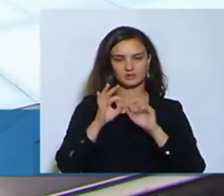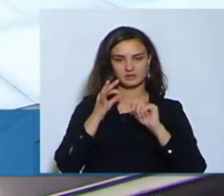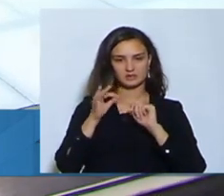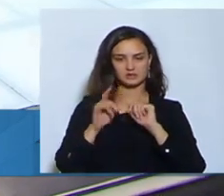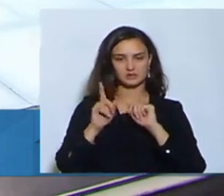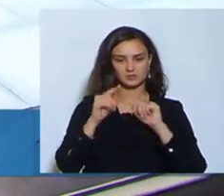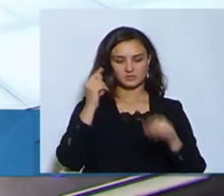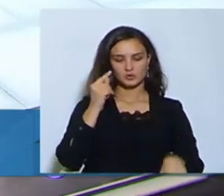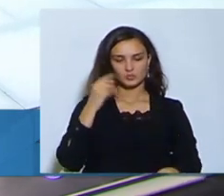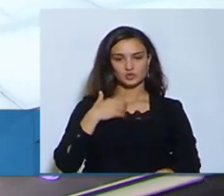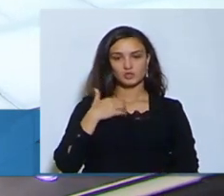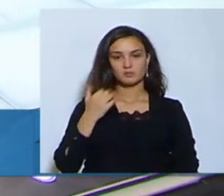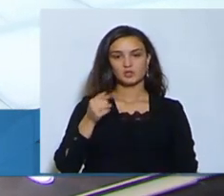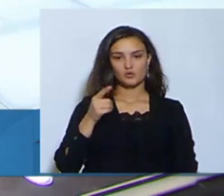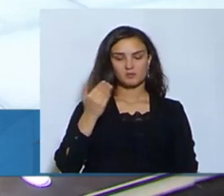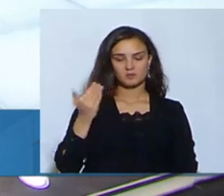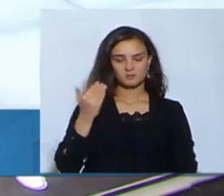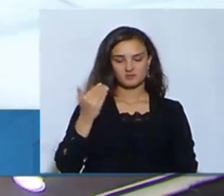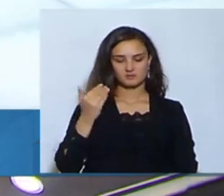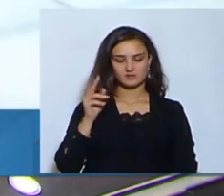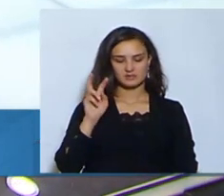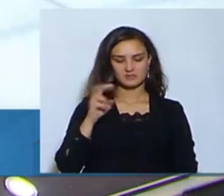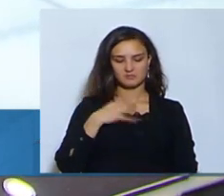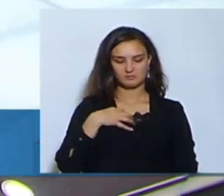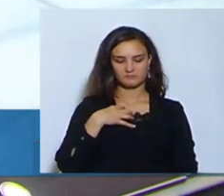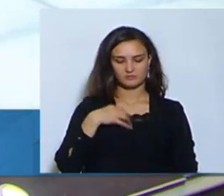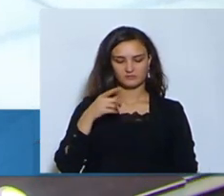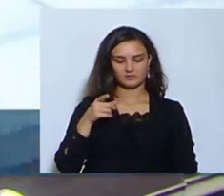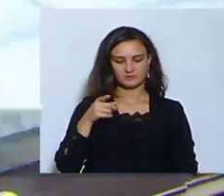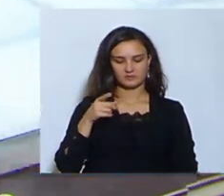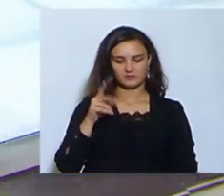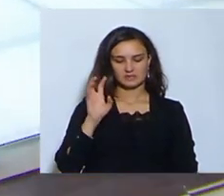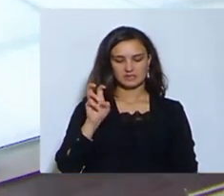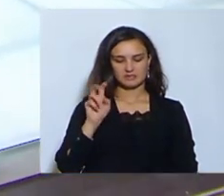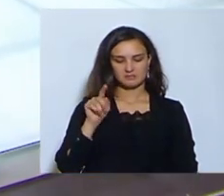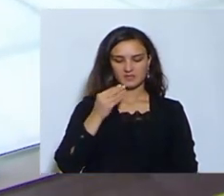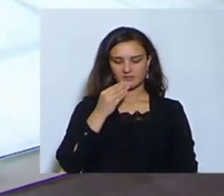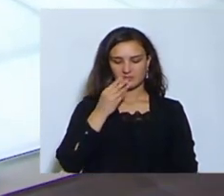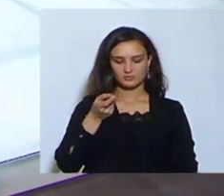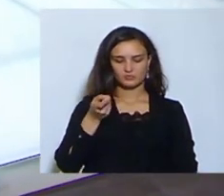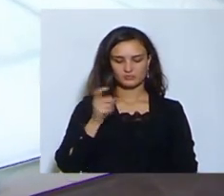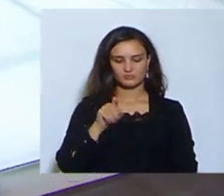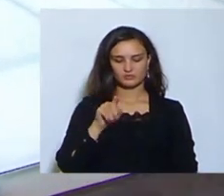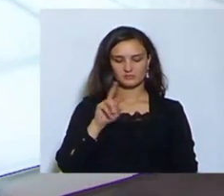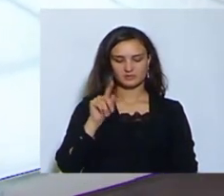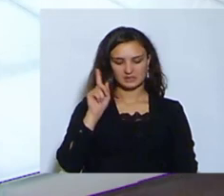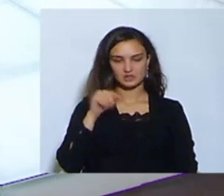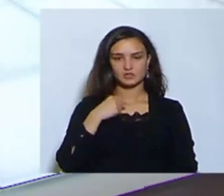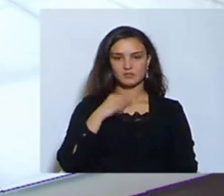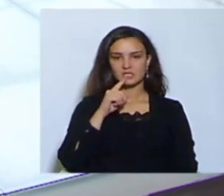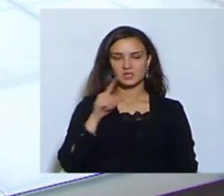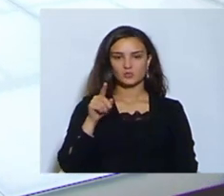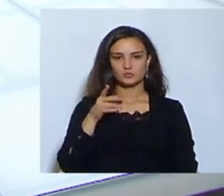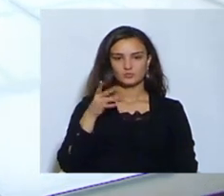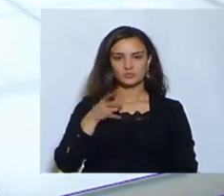რომ ფსიქიკური ჯანმრთელობა თქვენთვის უჩვეულო თემაზე იკვეთება. თემა, რომელიც კვებას უკავშირდება და თქვენ იცით ჩემი